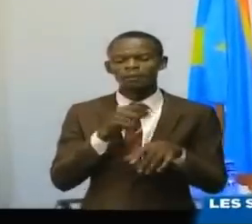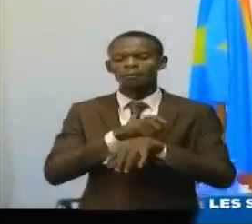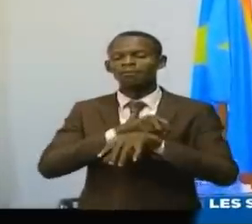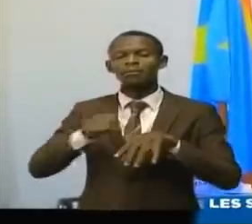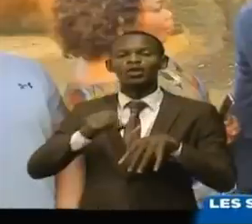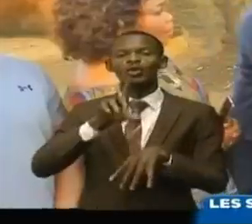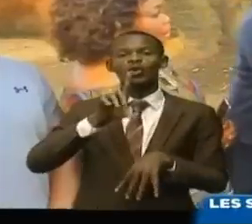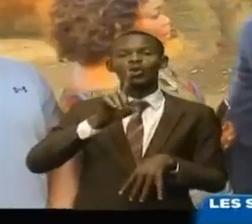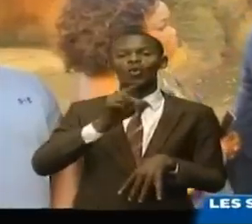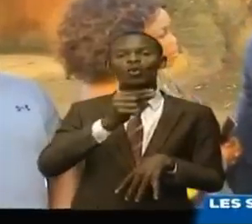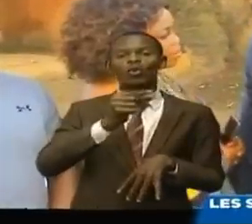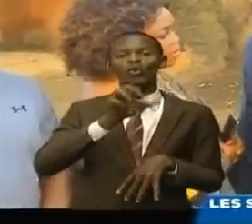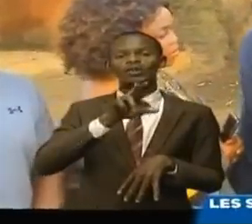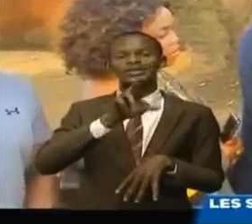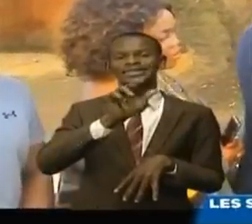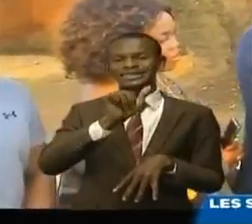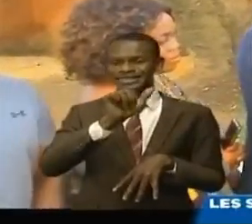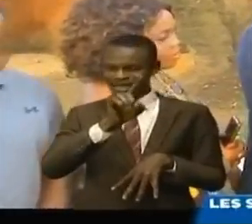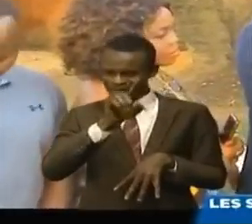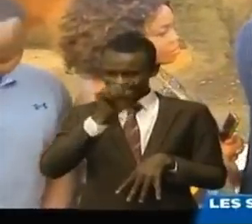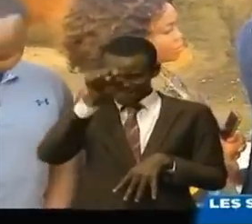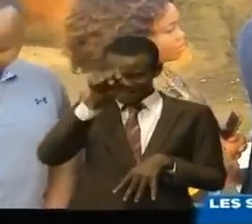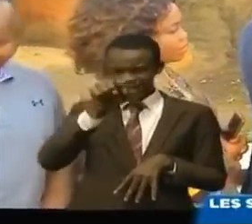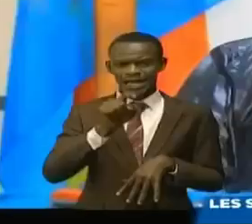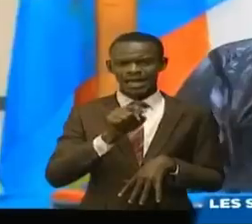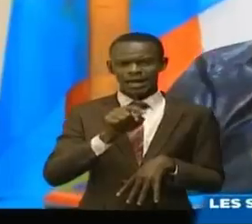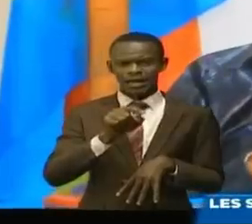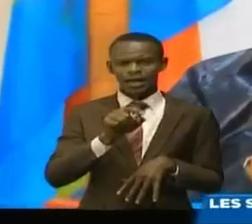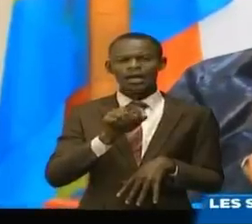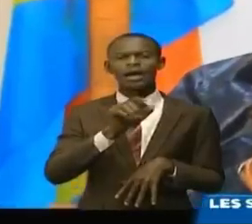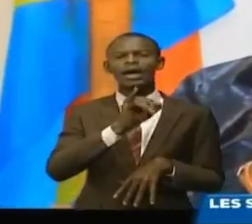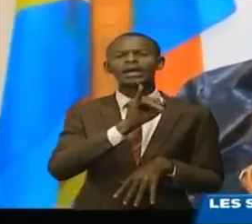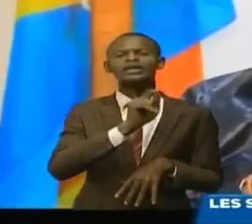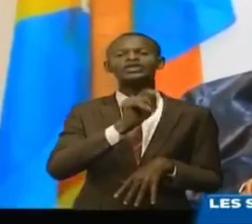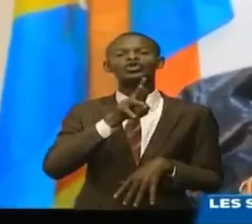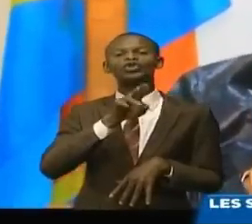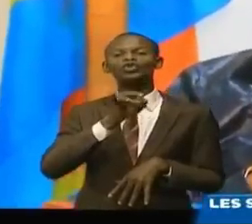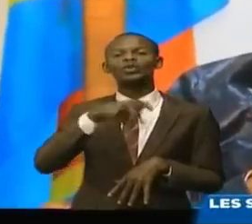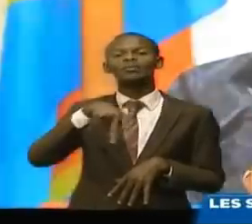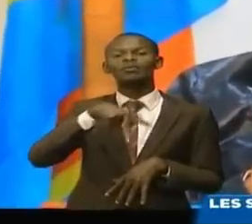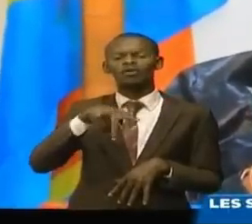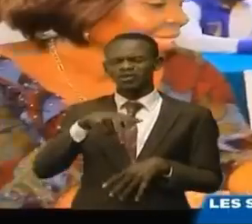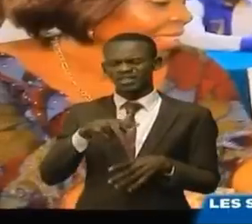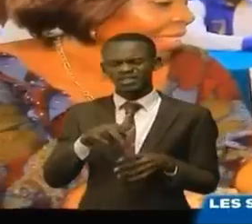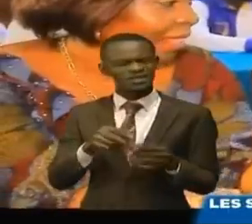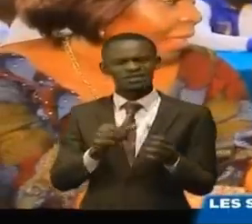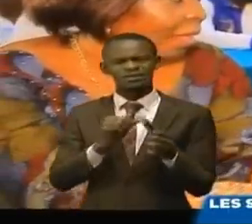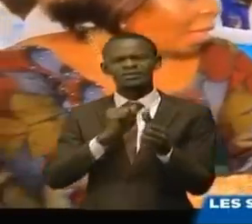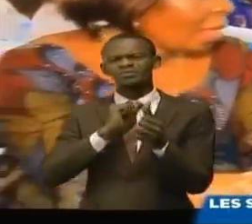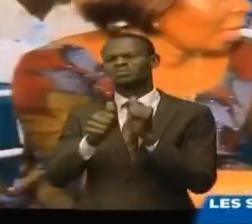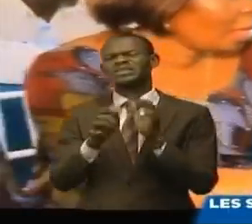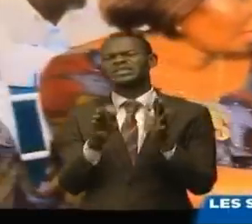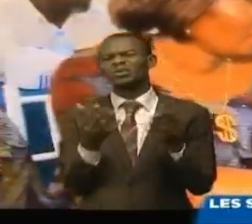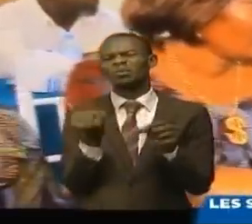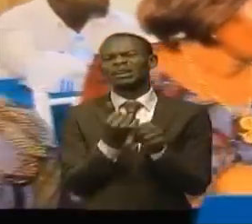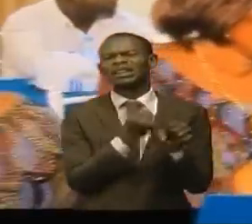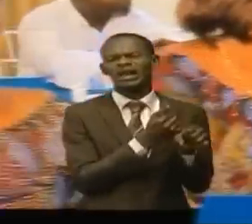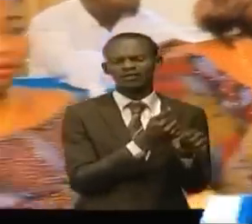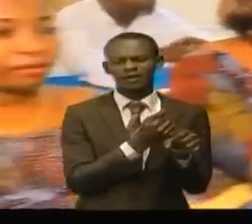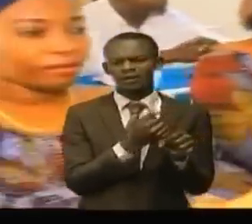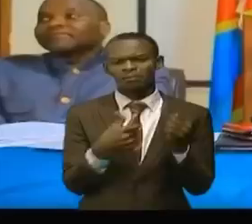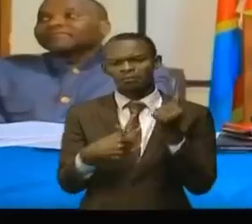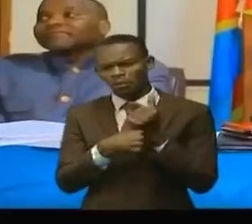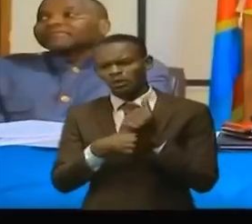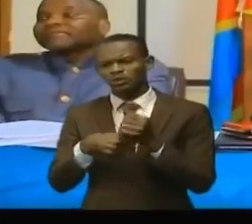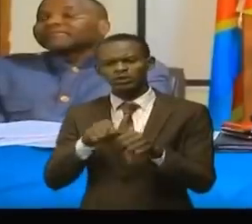affectés chacun à son poste, avant de tenir une réunion de service, de briefing, avec tout le personnel ainsi que tous les contribuables et responsables des